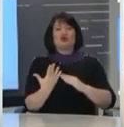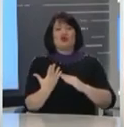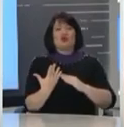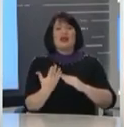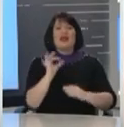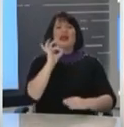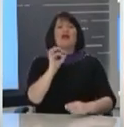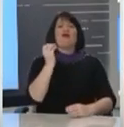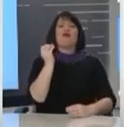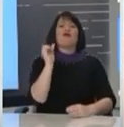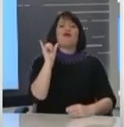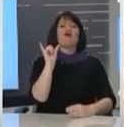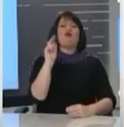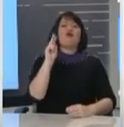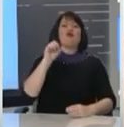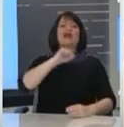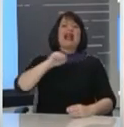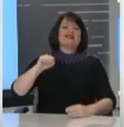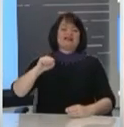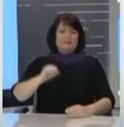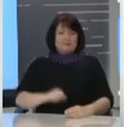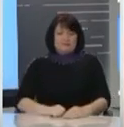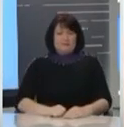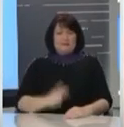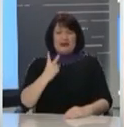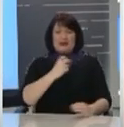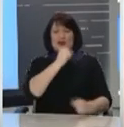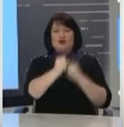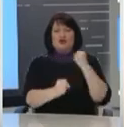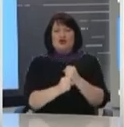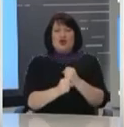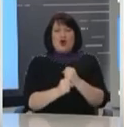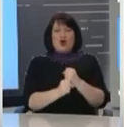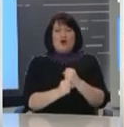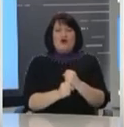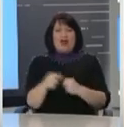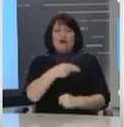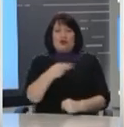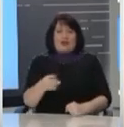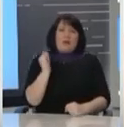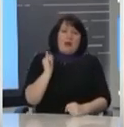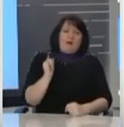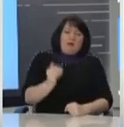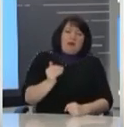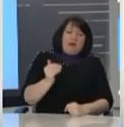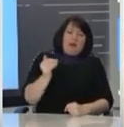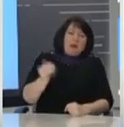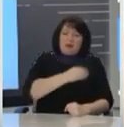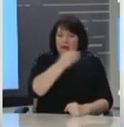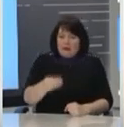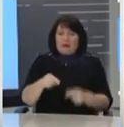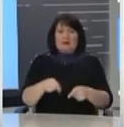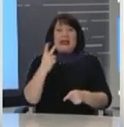Φούρα. 20 ολόκληρα χρόνια έκανε να φτάσει η υπόθεση αυτή. Και για το θέμα